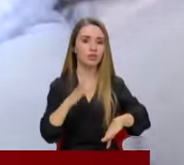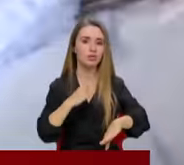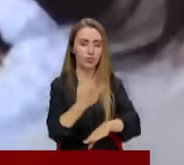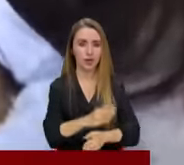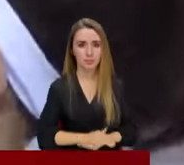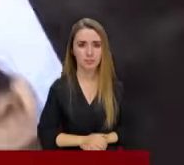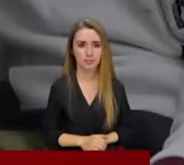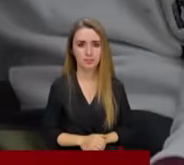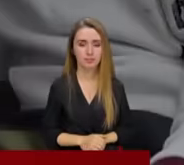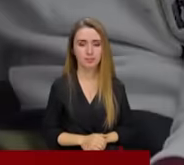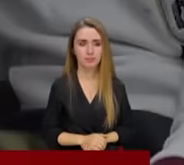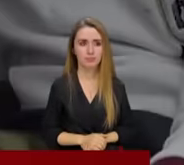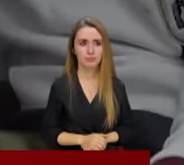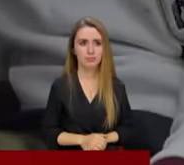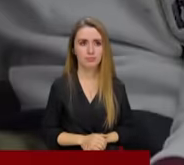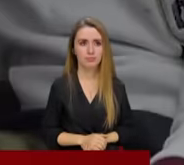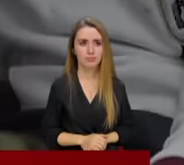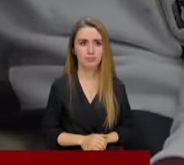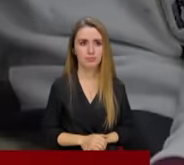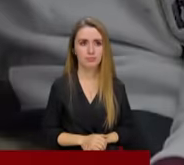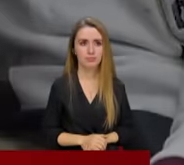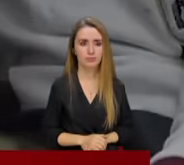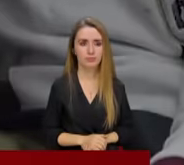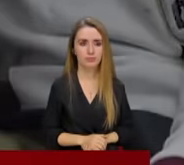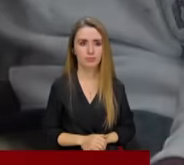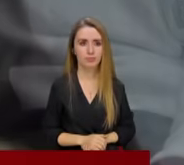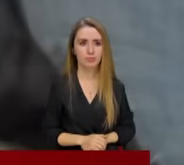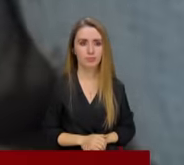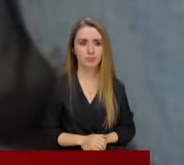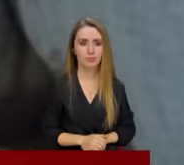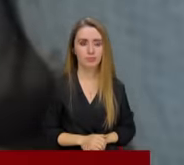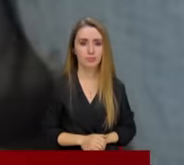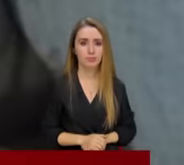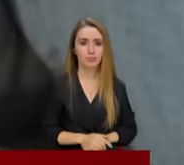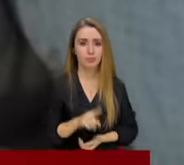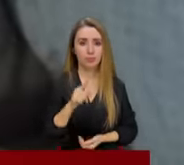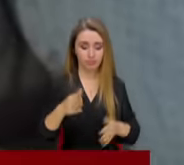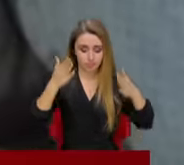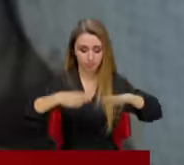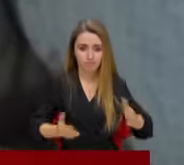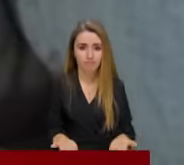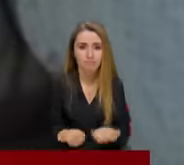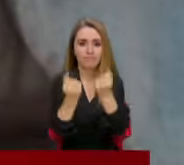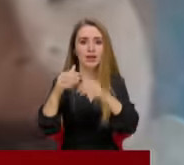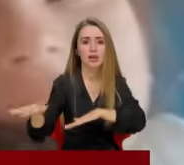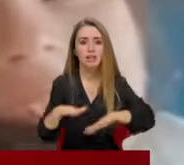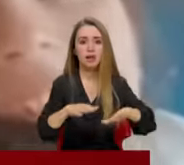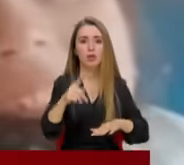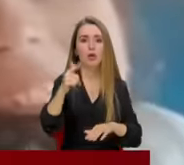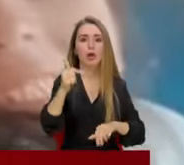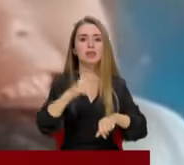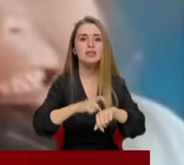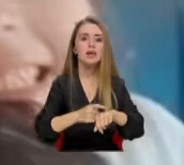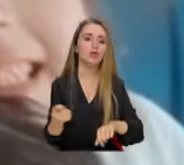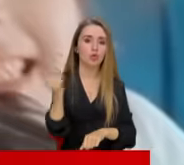anne Nuray Bağrı Açık. Halime kaç yaşındasın? Halime! Böyle çıkmıştı enkaz altından depremden tam 16